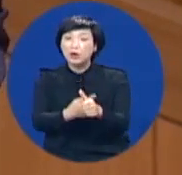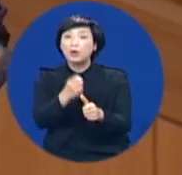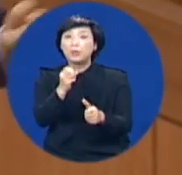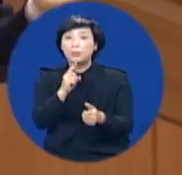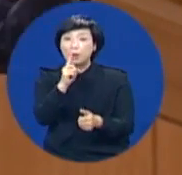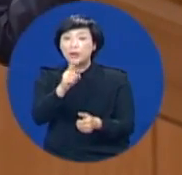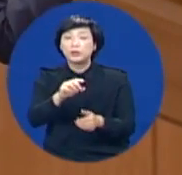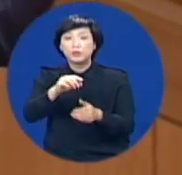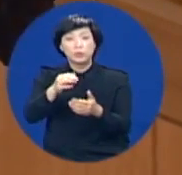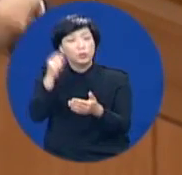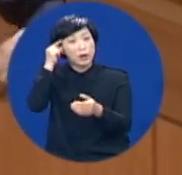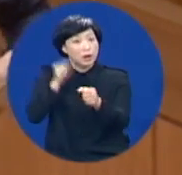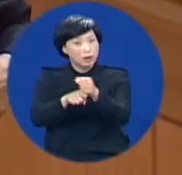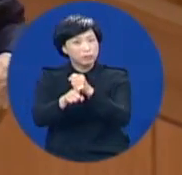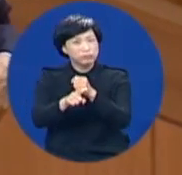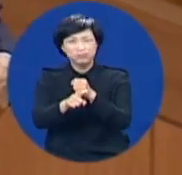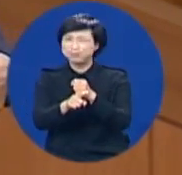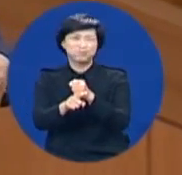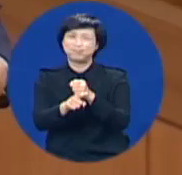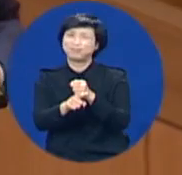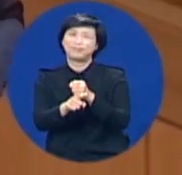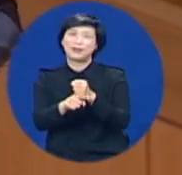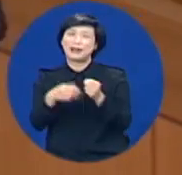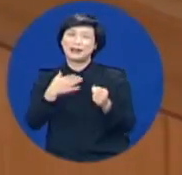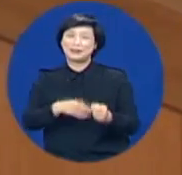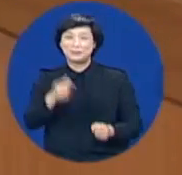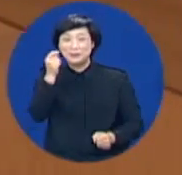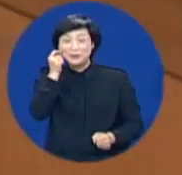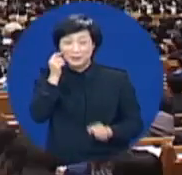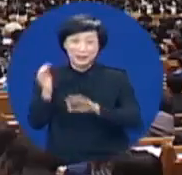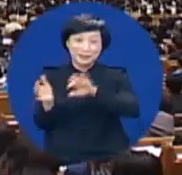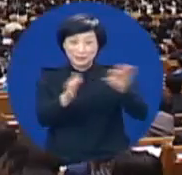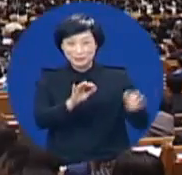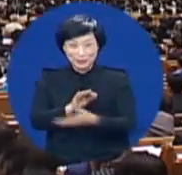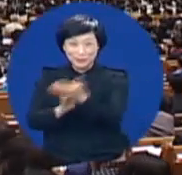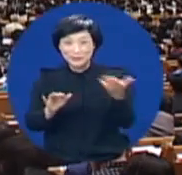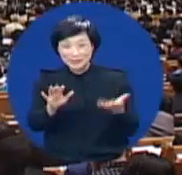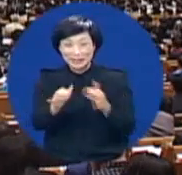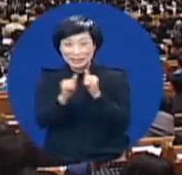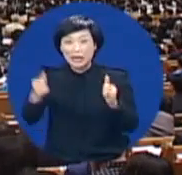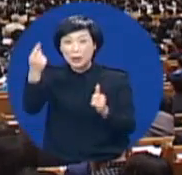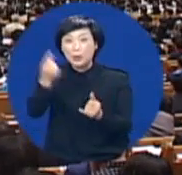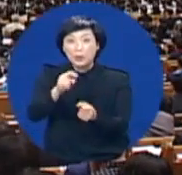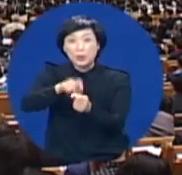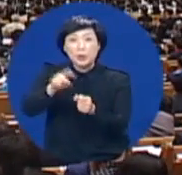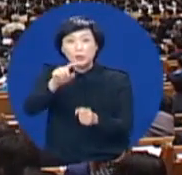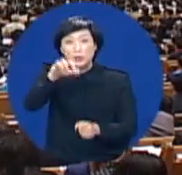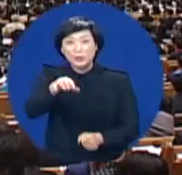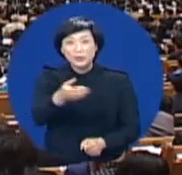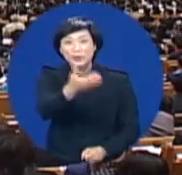이만큼 무지예요. 인간이 어디서 왔니? 성경에